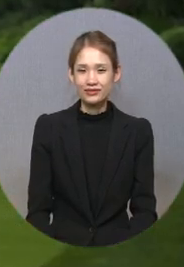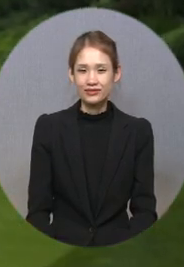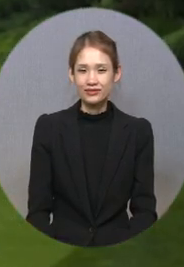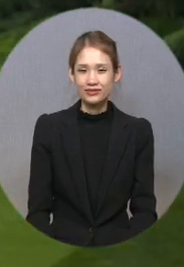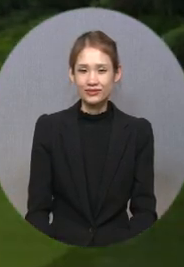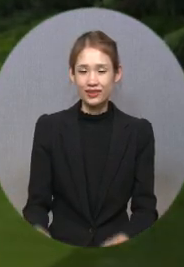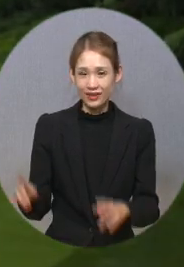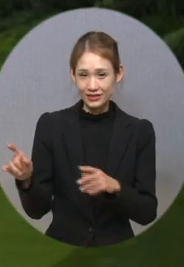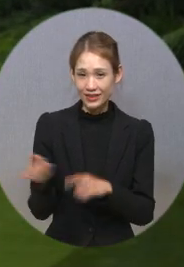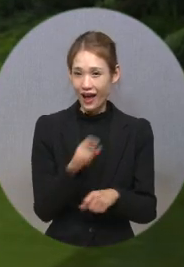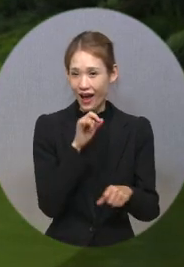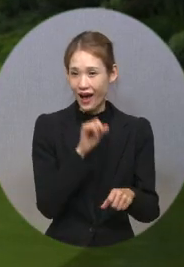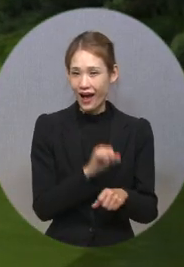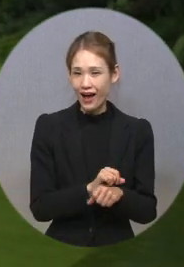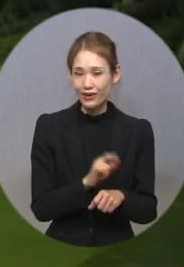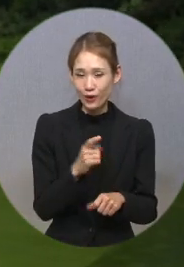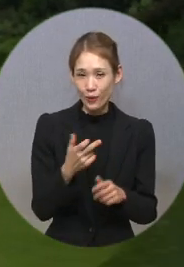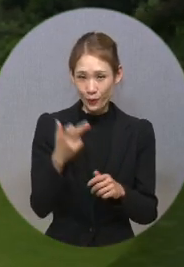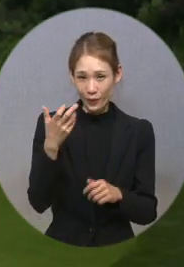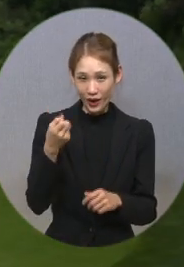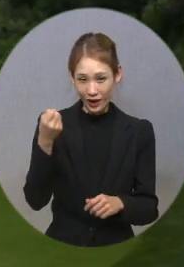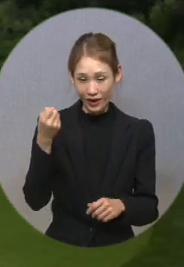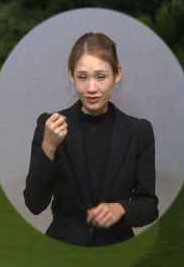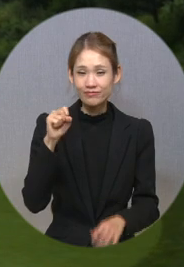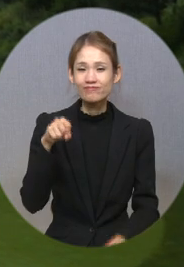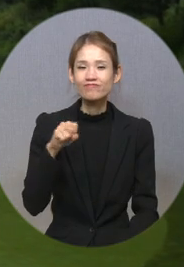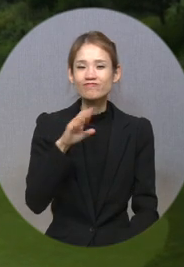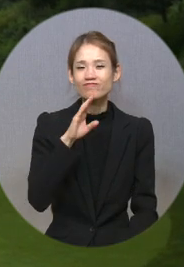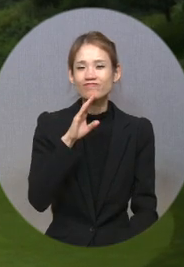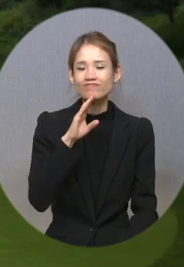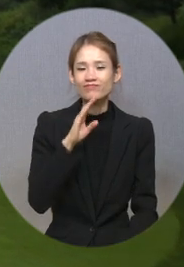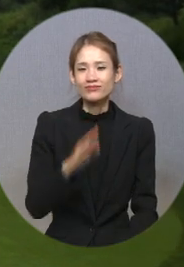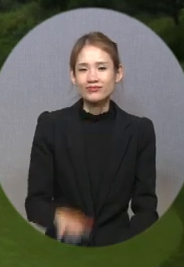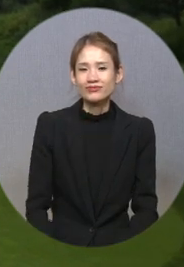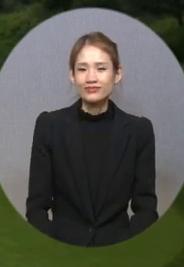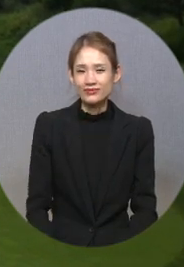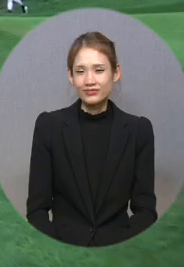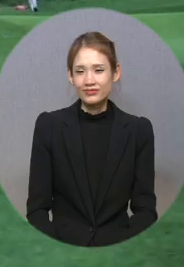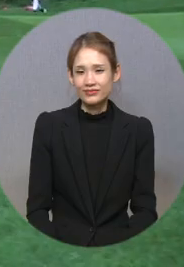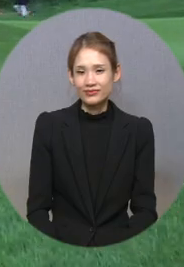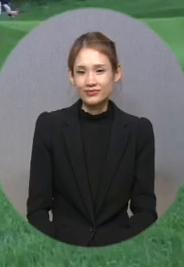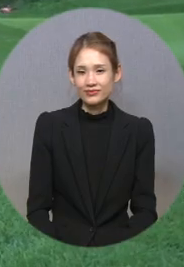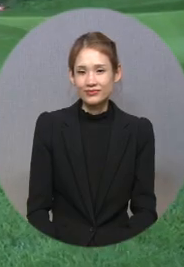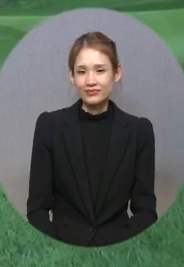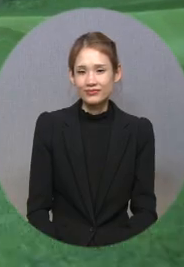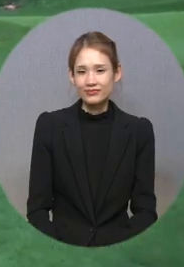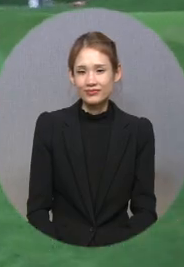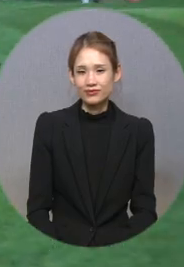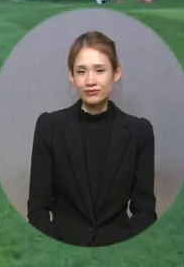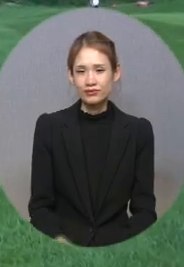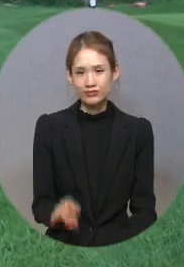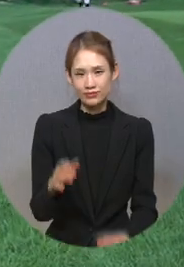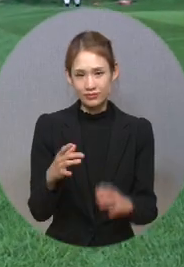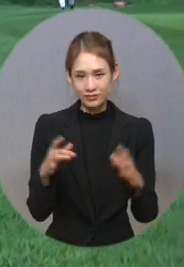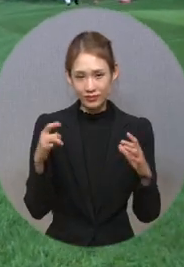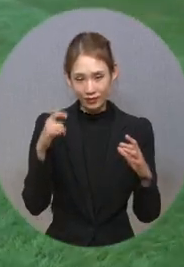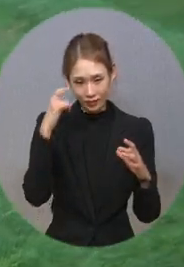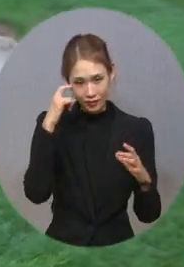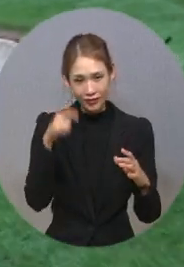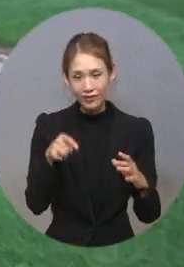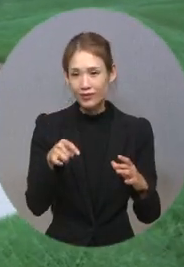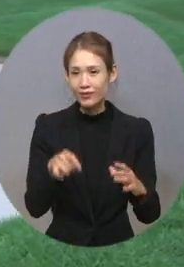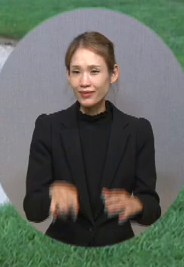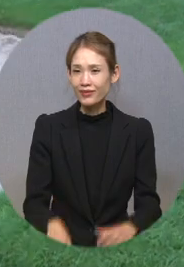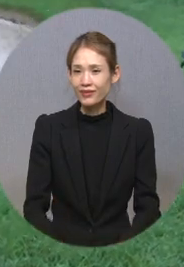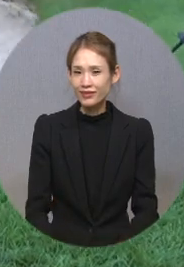잘 쳤다. 저 오빠 거야? 나이스 온. 이야. 벙커 왜 이래?